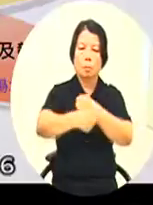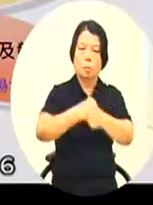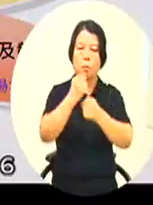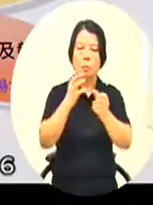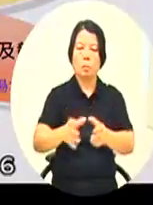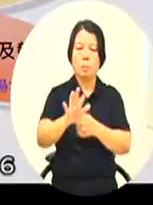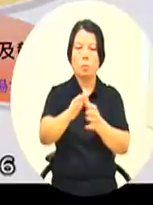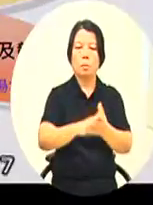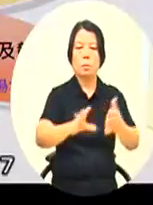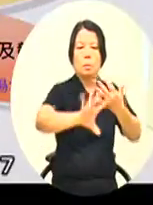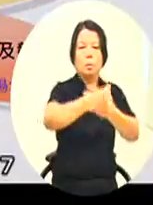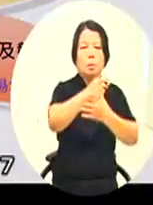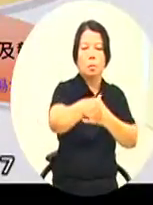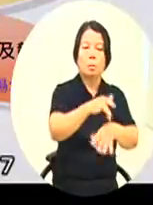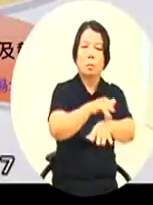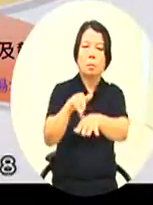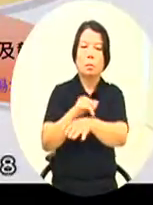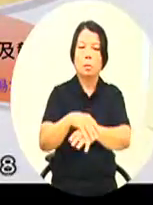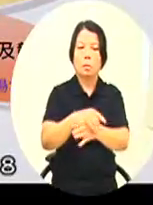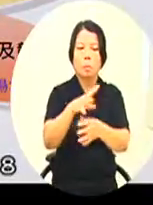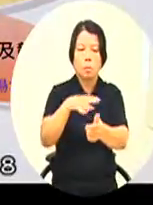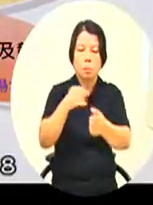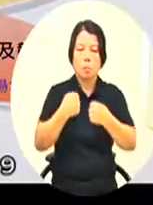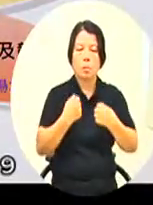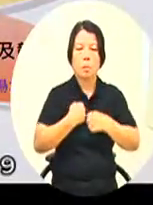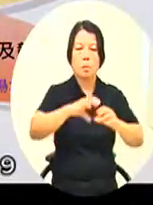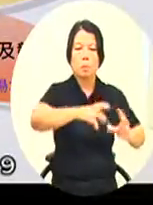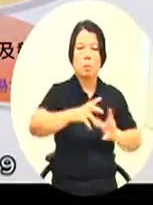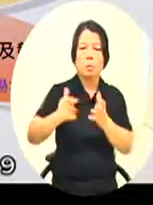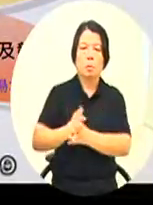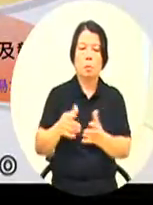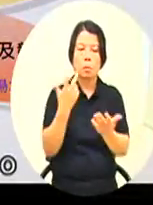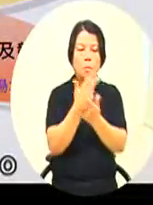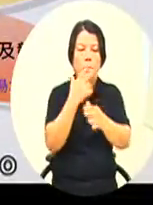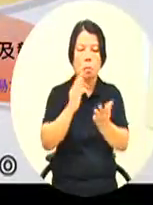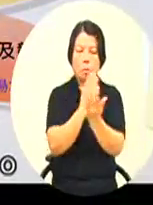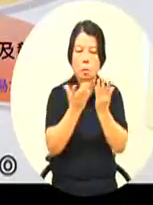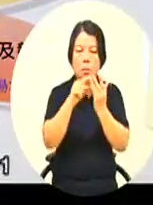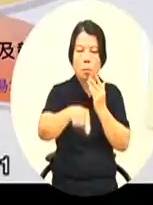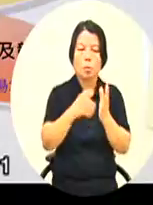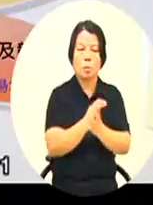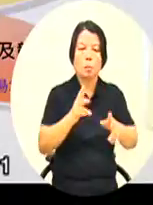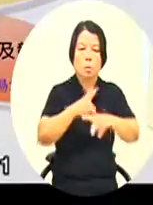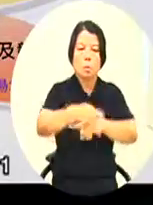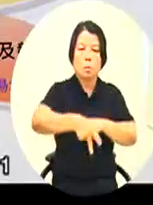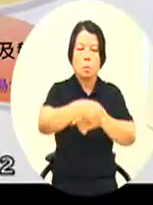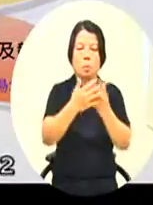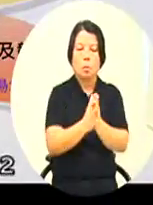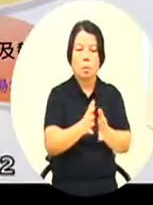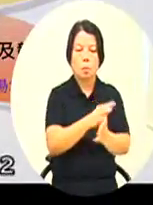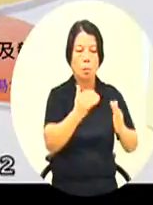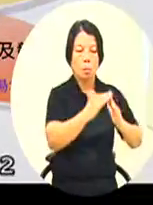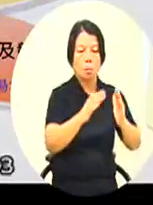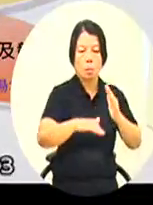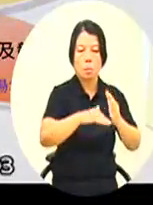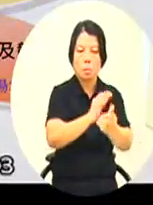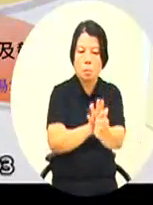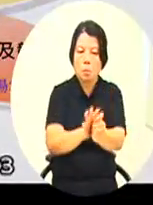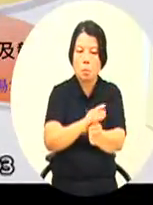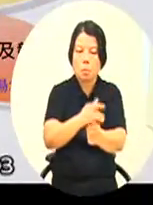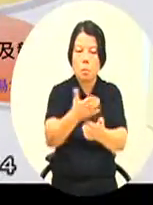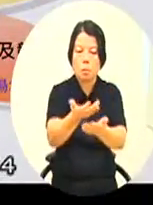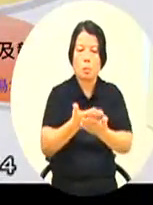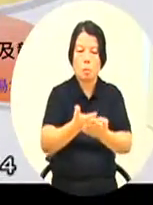包括海外的体验学习、国际学术跟竞赛、艺文交流、跨国际交流、接待家庭的系统，目前建立已经